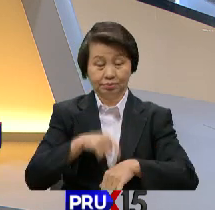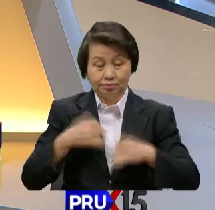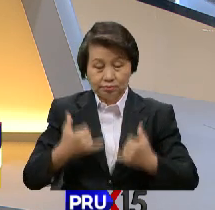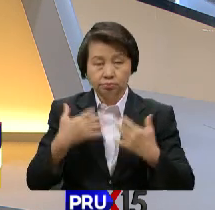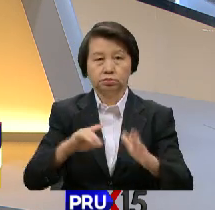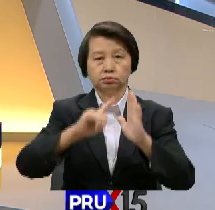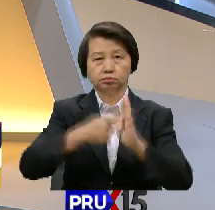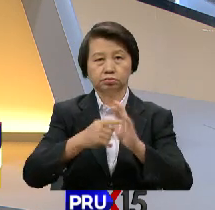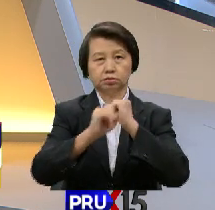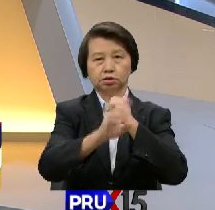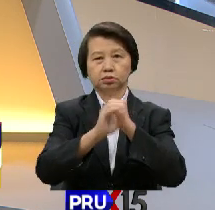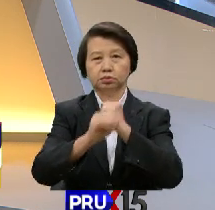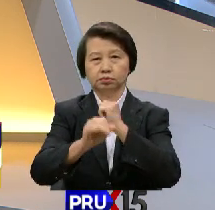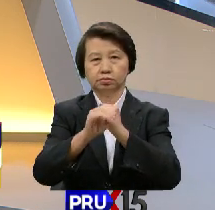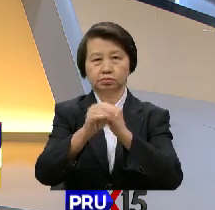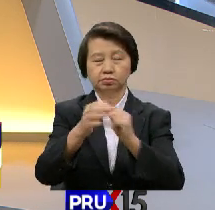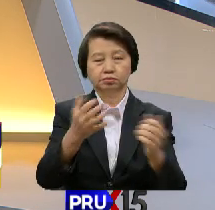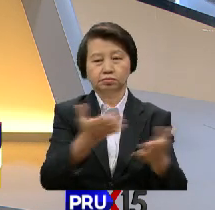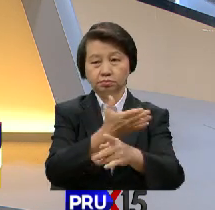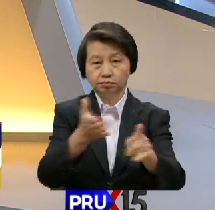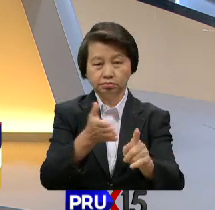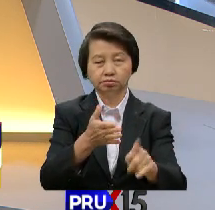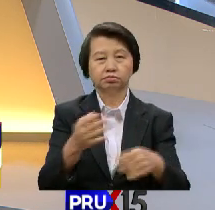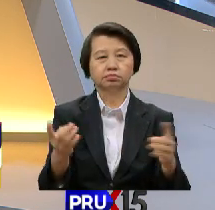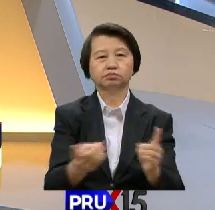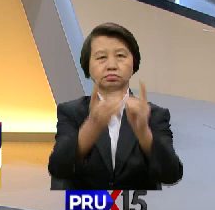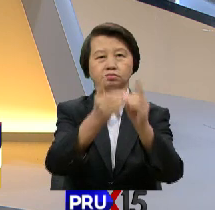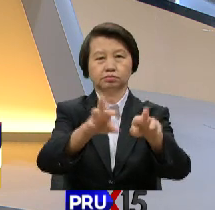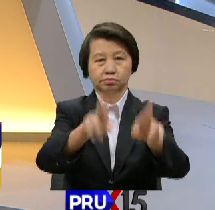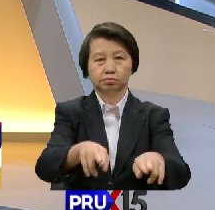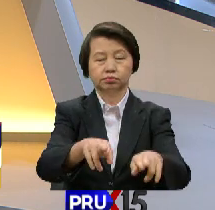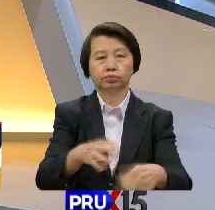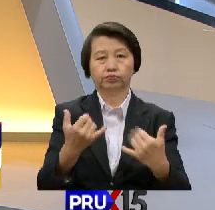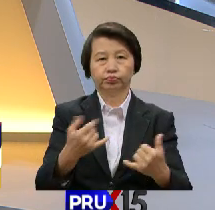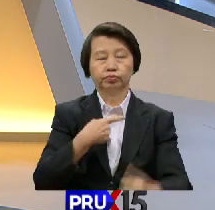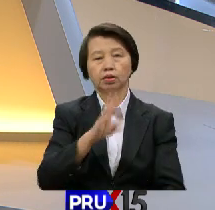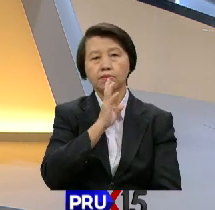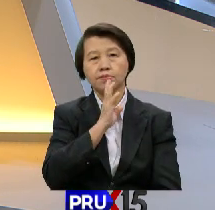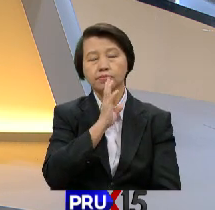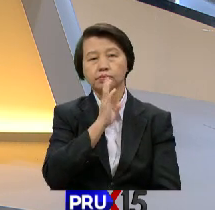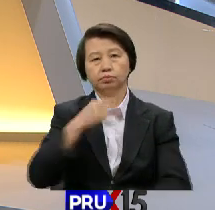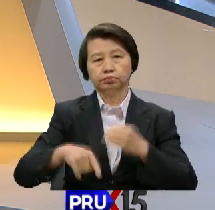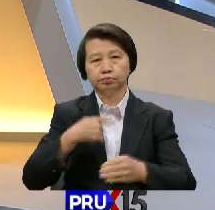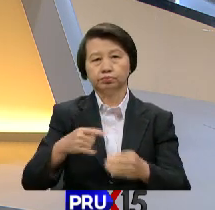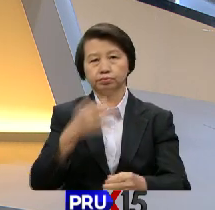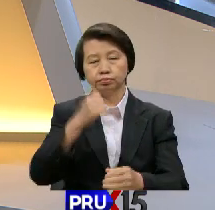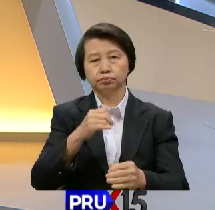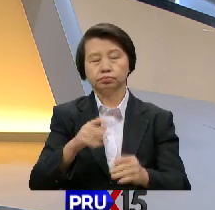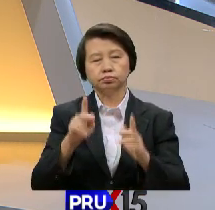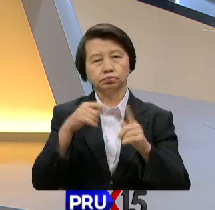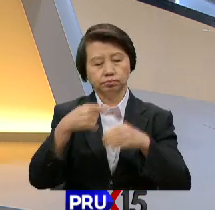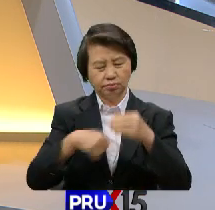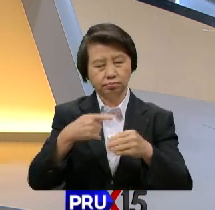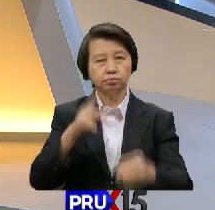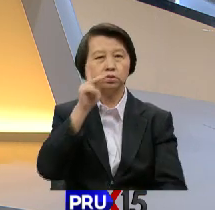ini telah pun dimuliakan kemping merayu undi dan kali ini sebenarnya kita sebut juga berkata berkaitan dengan aspek kematangan yang